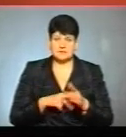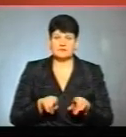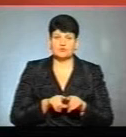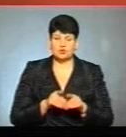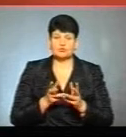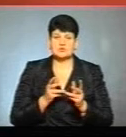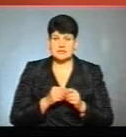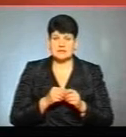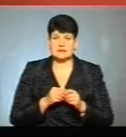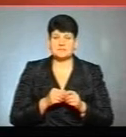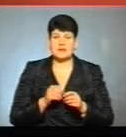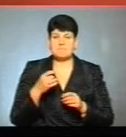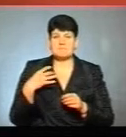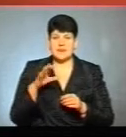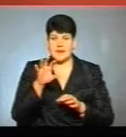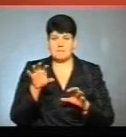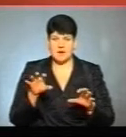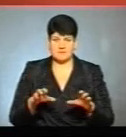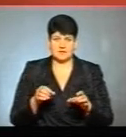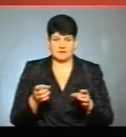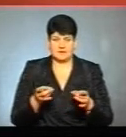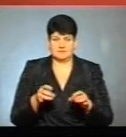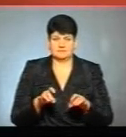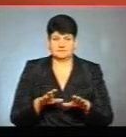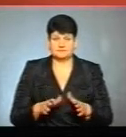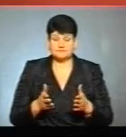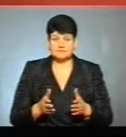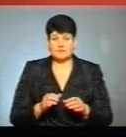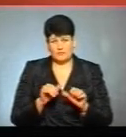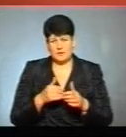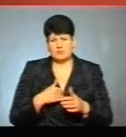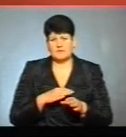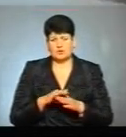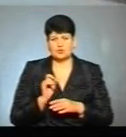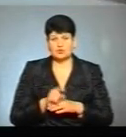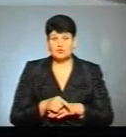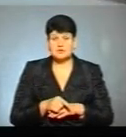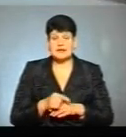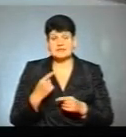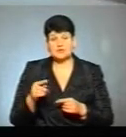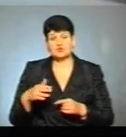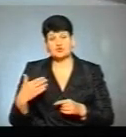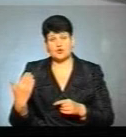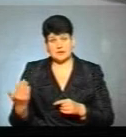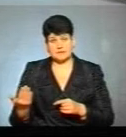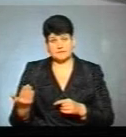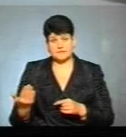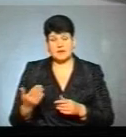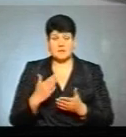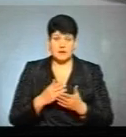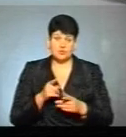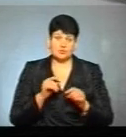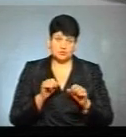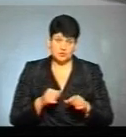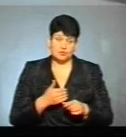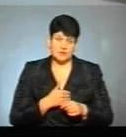і покриття тих білих плям, які залишилися в перспективному плані. Формально ми виконуємо доручення. Але з іншої сторони, маючи таку нагоду,